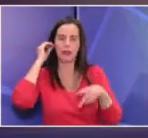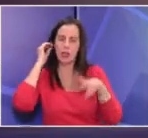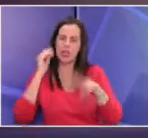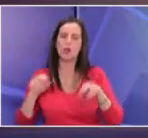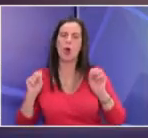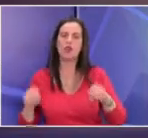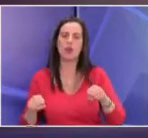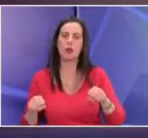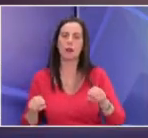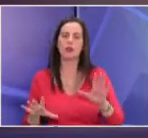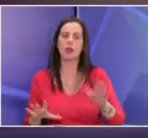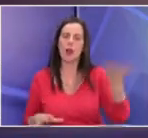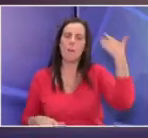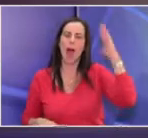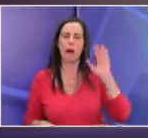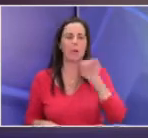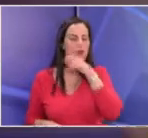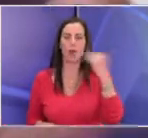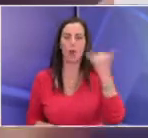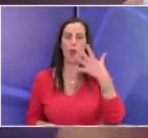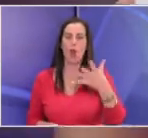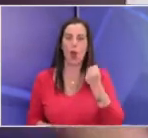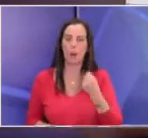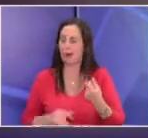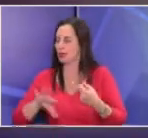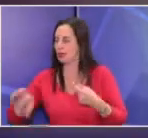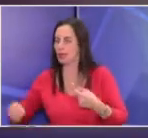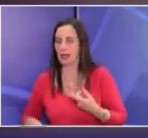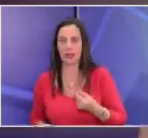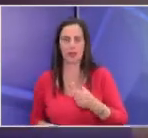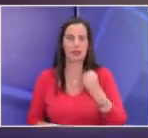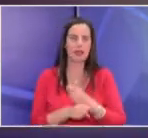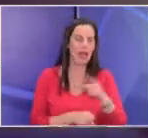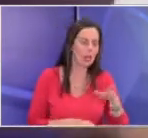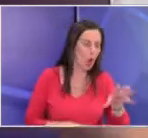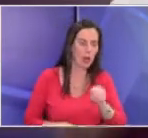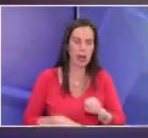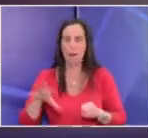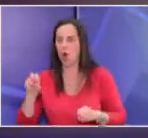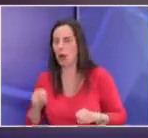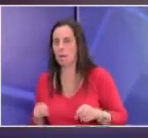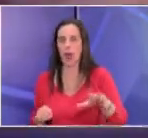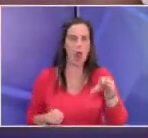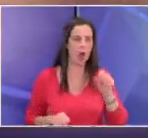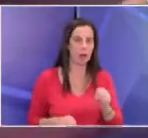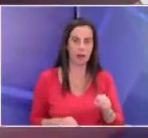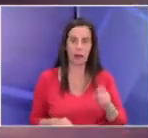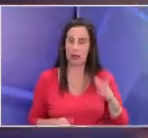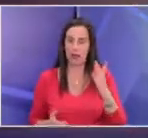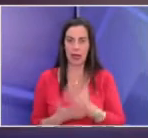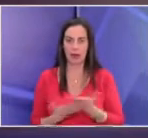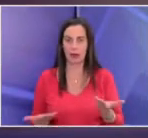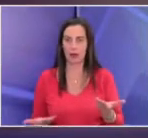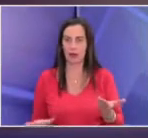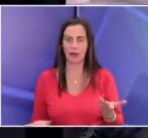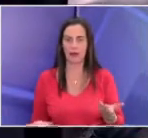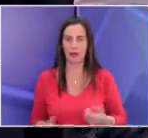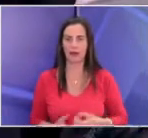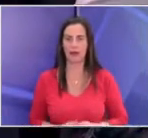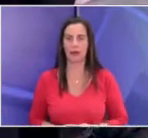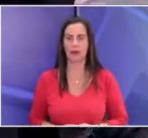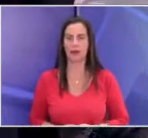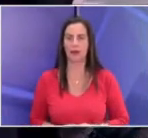כמות התאונות, כמות ההרוגים, מחלקות האורתופדית באיכילוב מטפלת רק בסקנים שנכנס בהם,